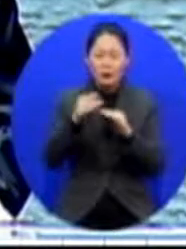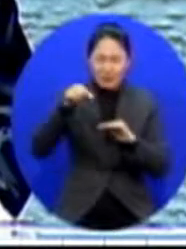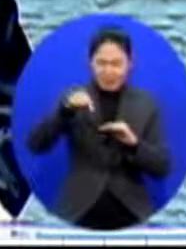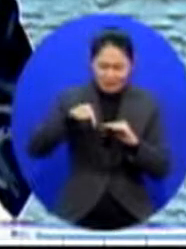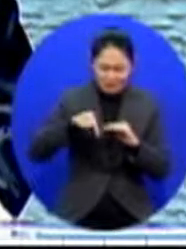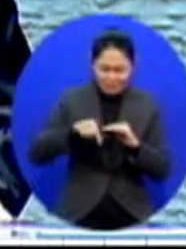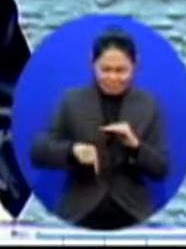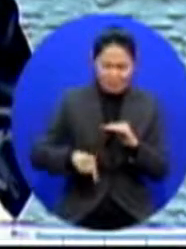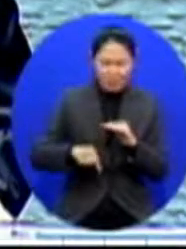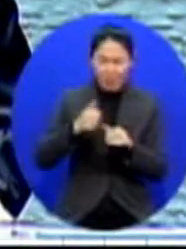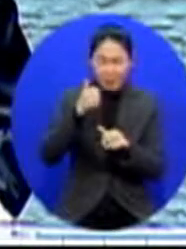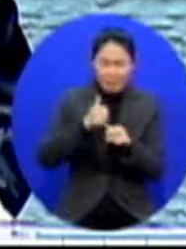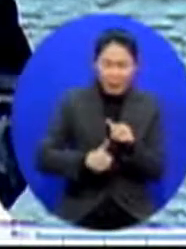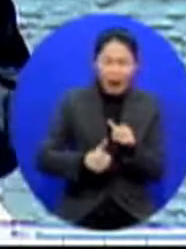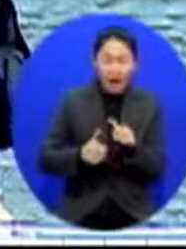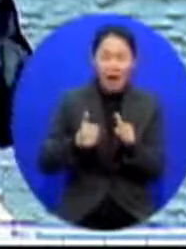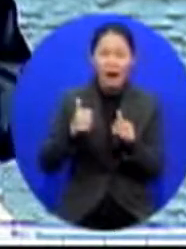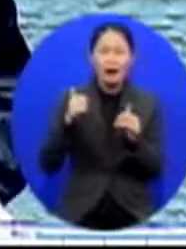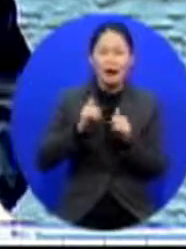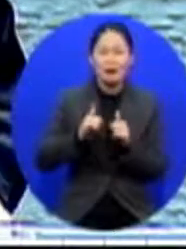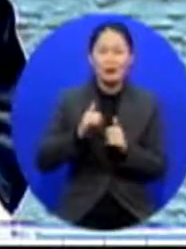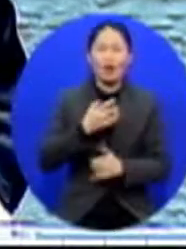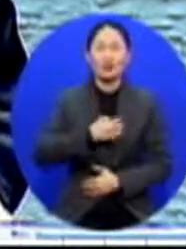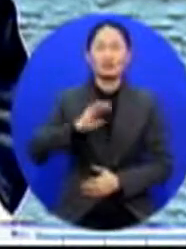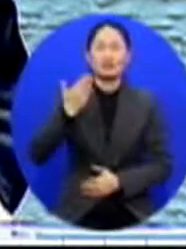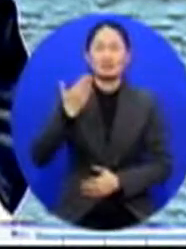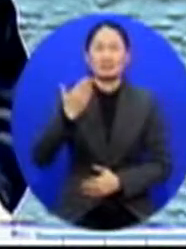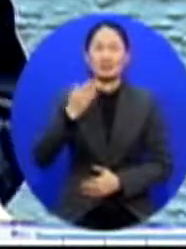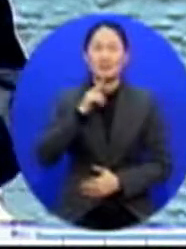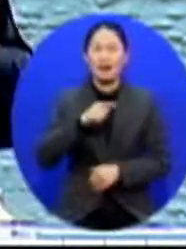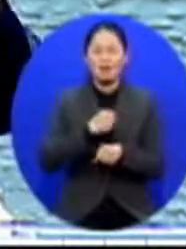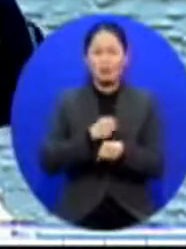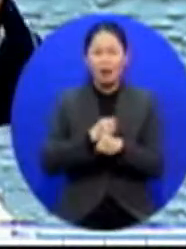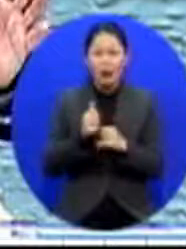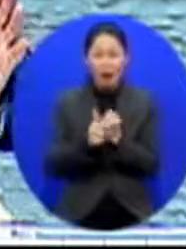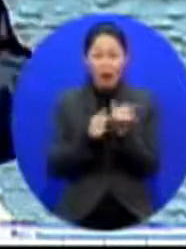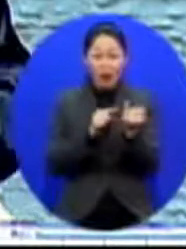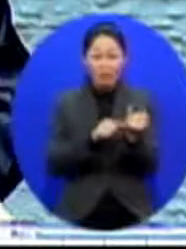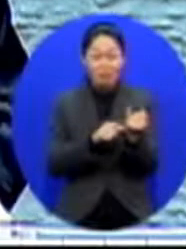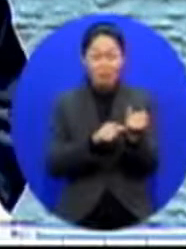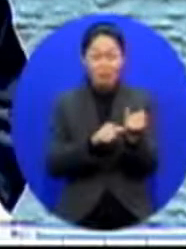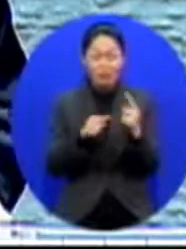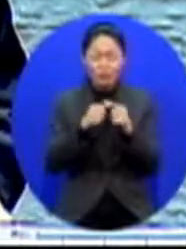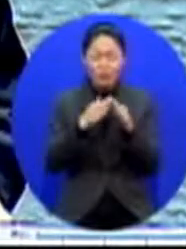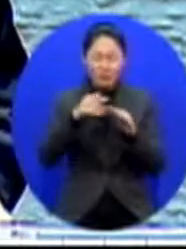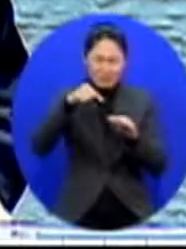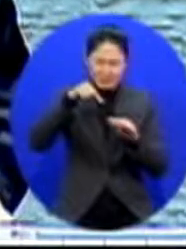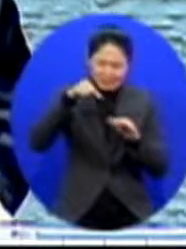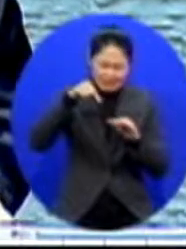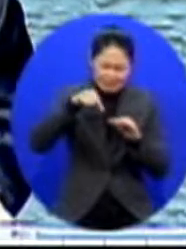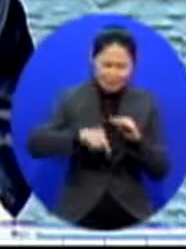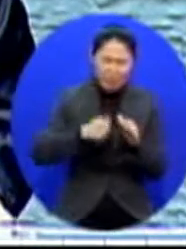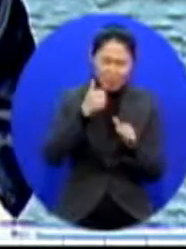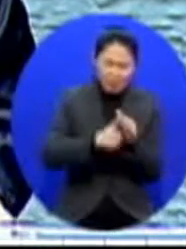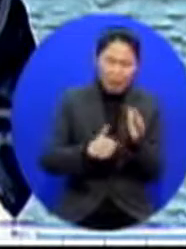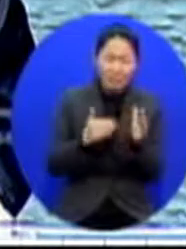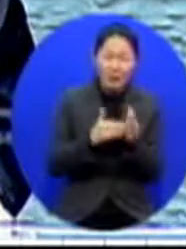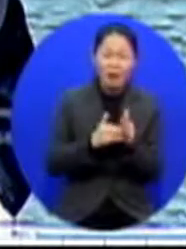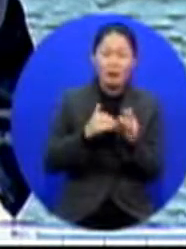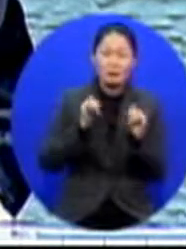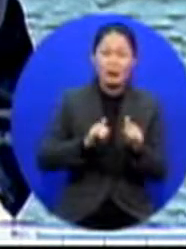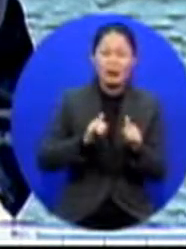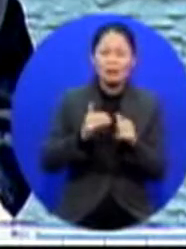걱정 이라는 겁니다 그게 한 걱정이 더 라고 아내가 너무 교회 기 빠질까봐 그래서 목사님이